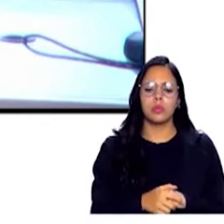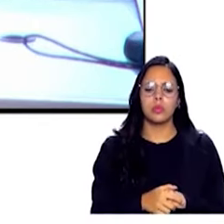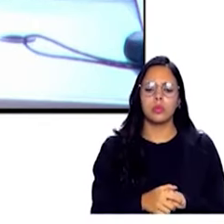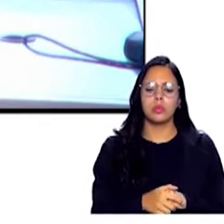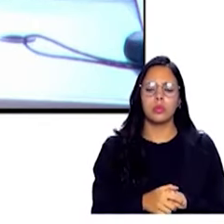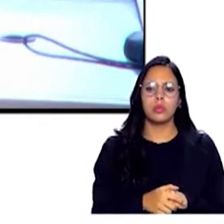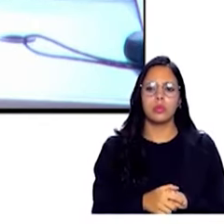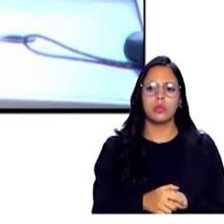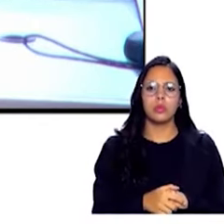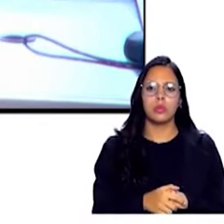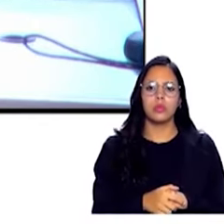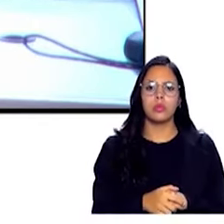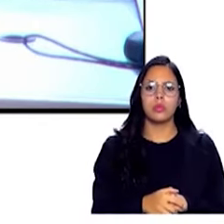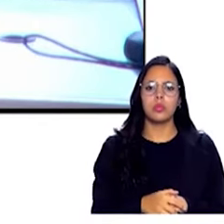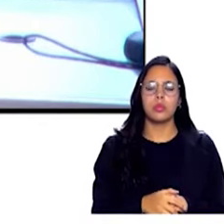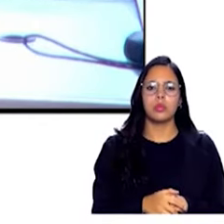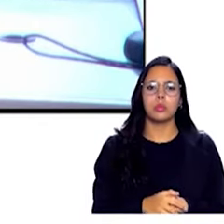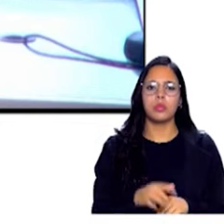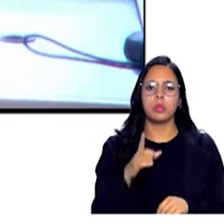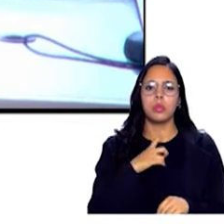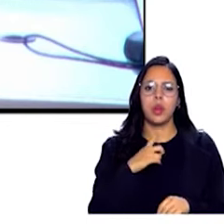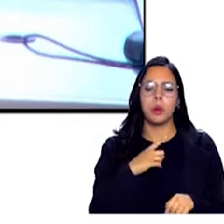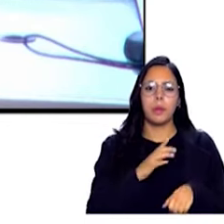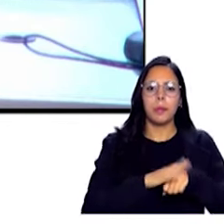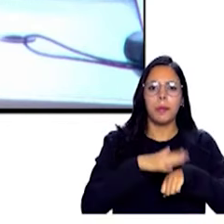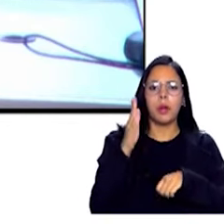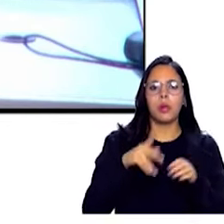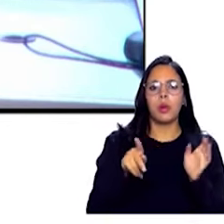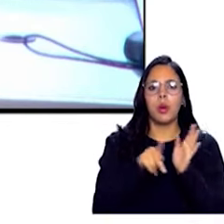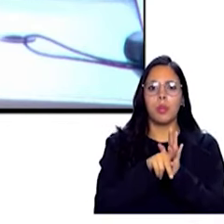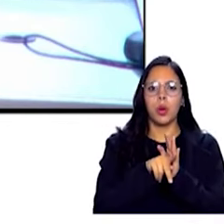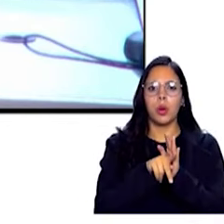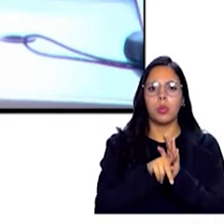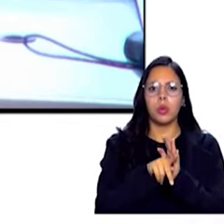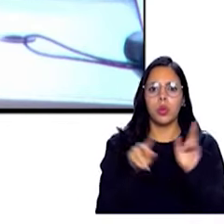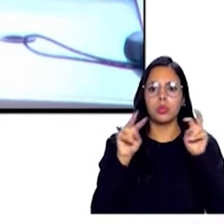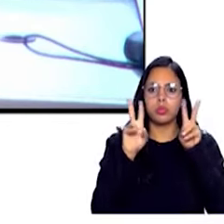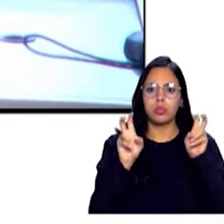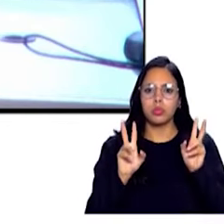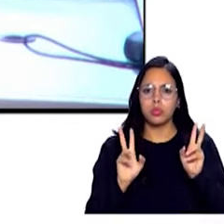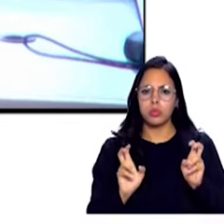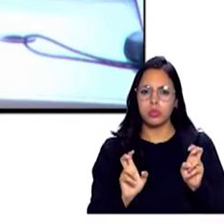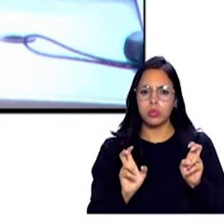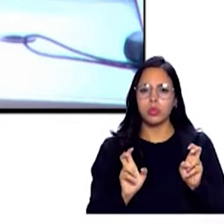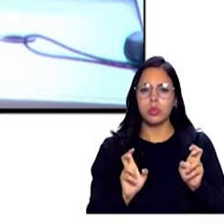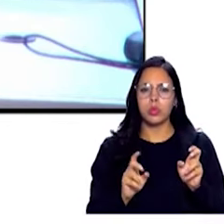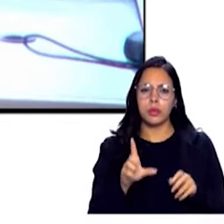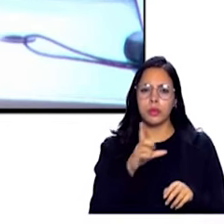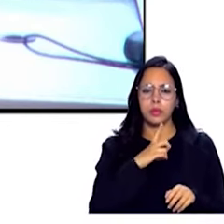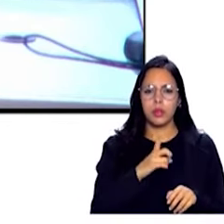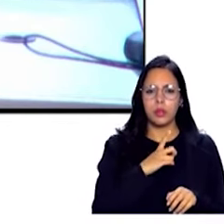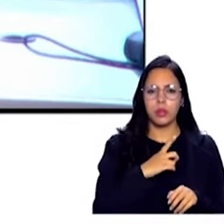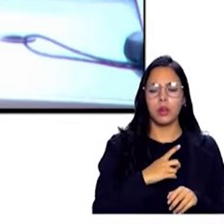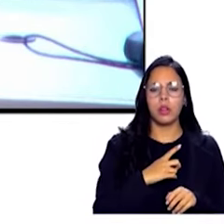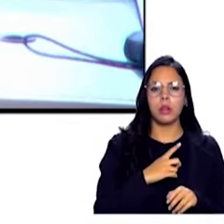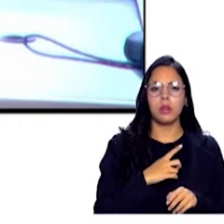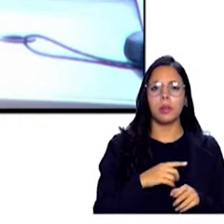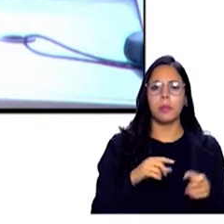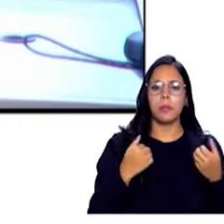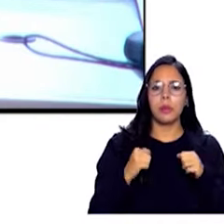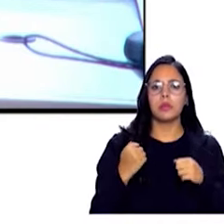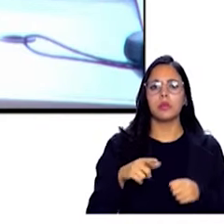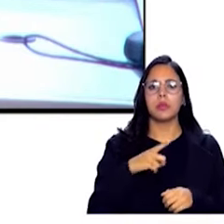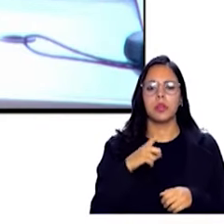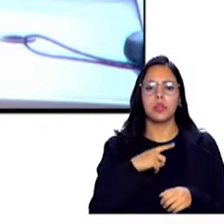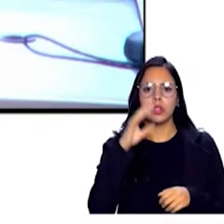concentrer sur la fonction normative Plus la fonction Dite disciplinaire va